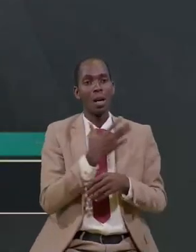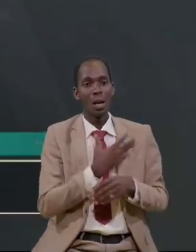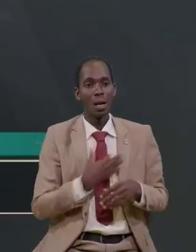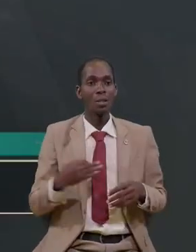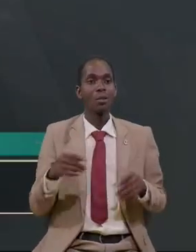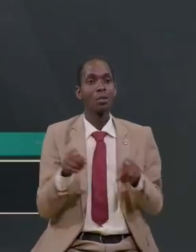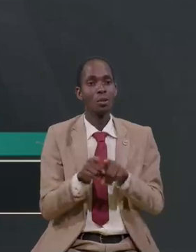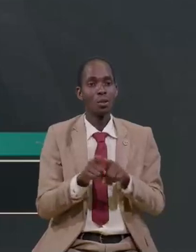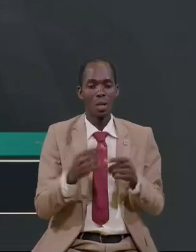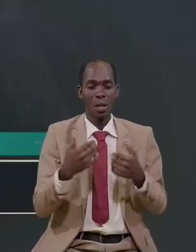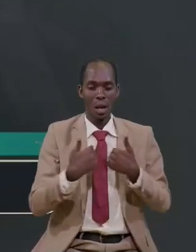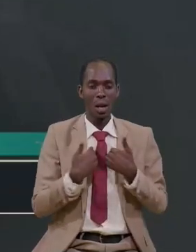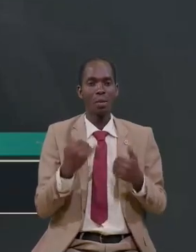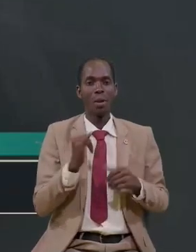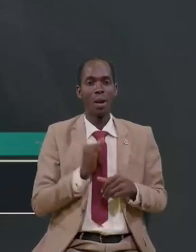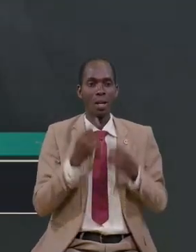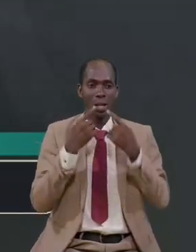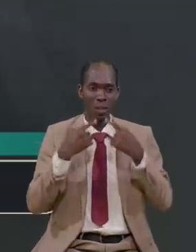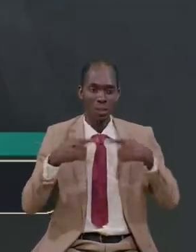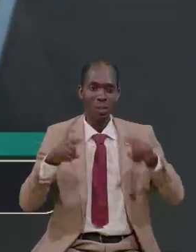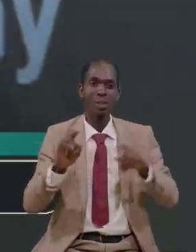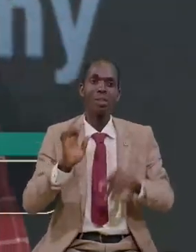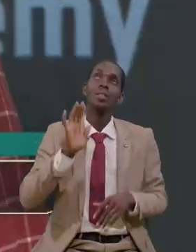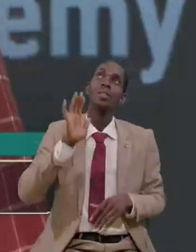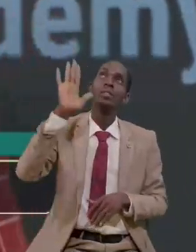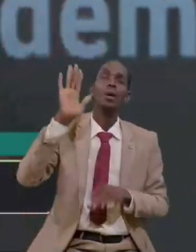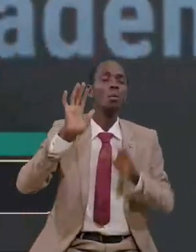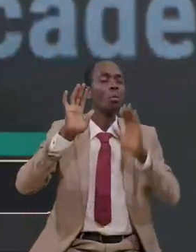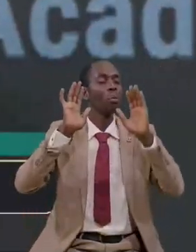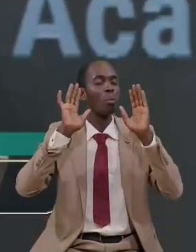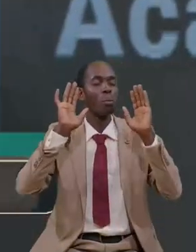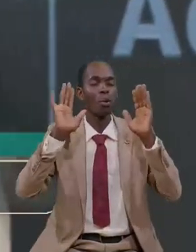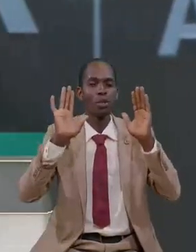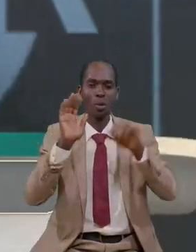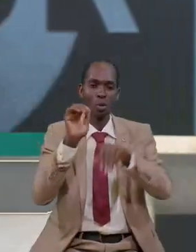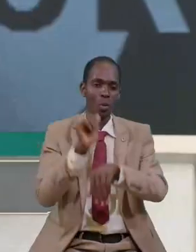Et jusqu'à présent, j'annonce tes merveilles.